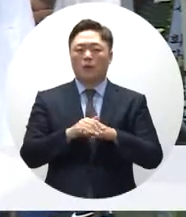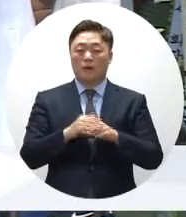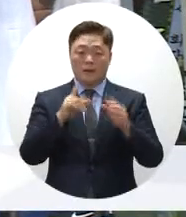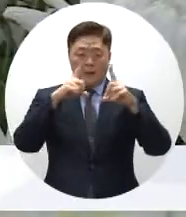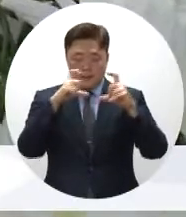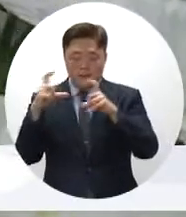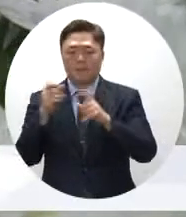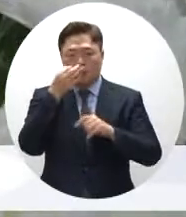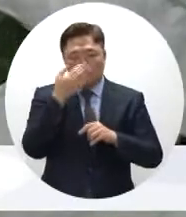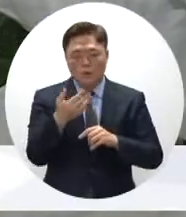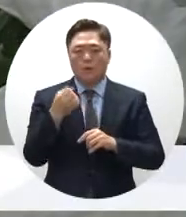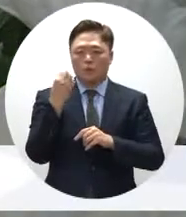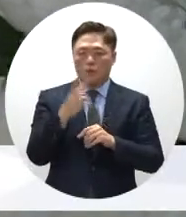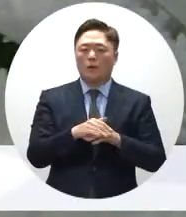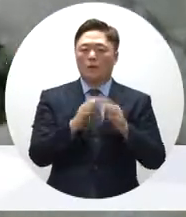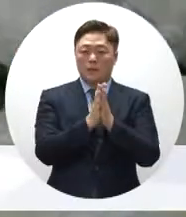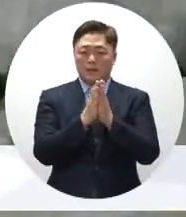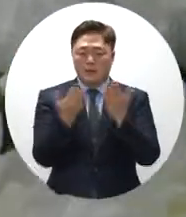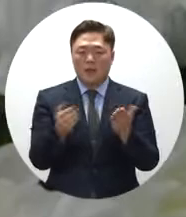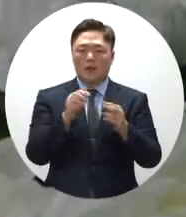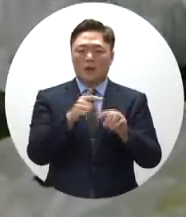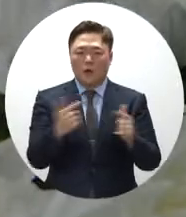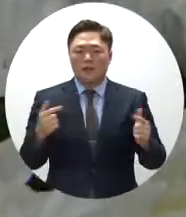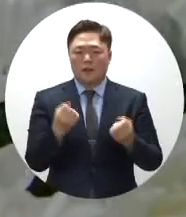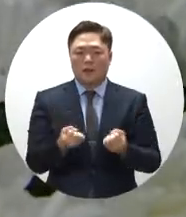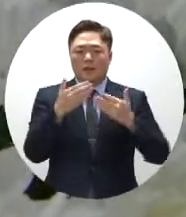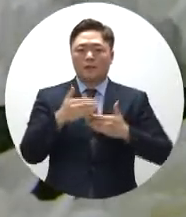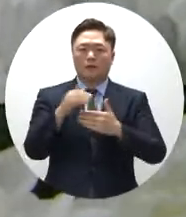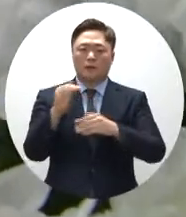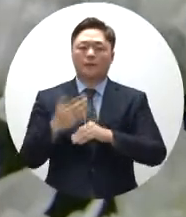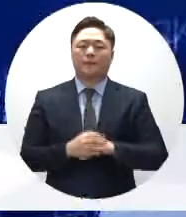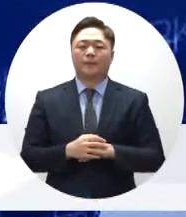작품전, 사진전, 도서전 등 각종 행사가 진행됐습니다.